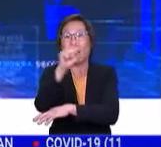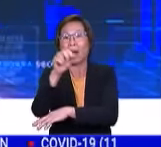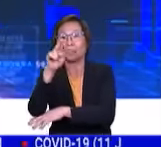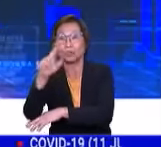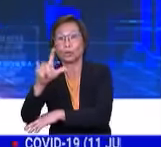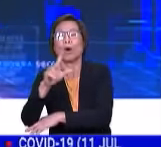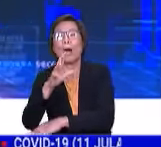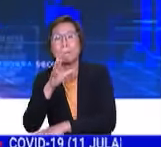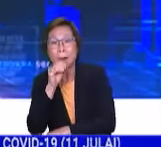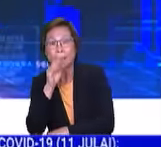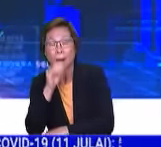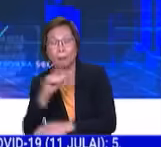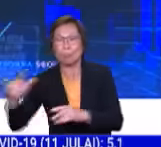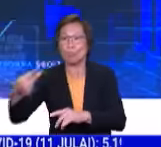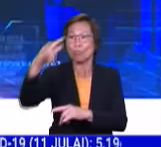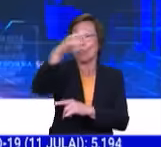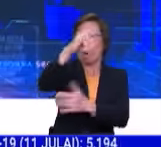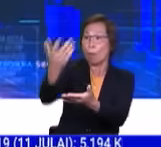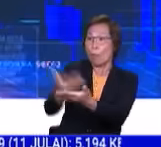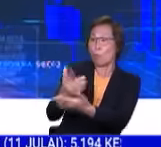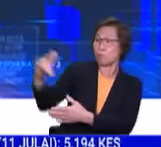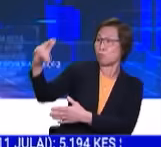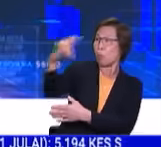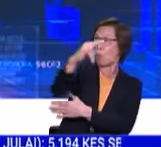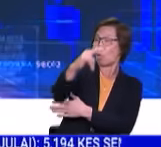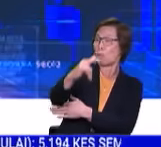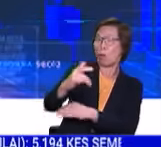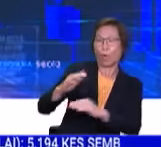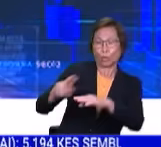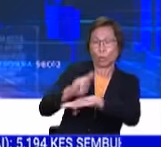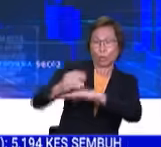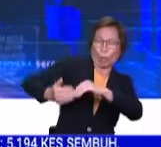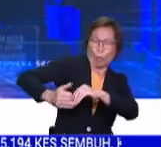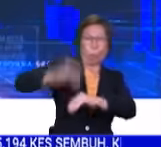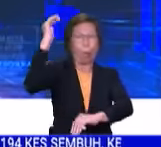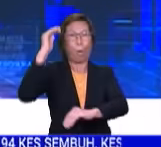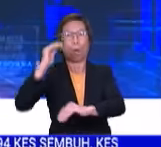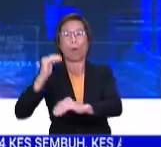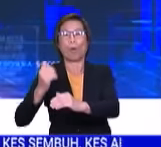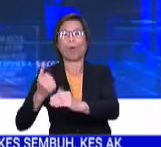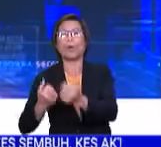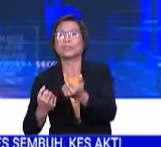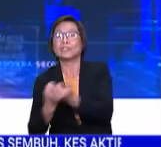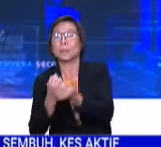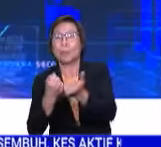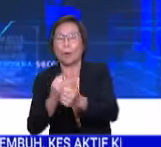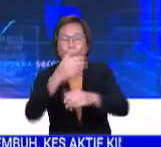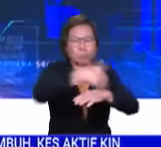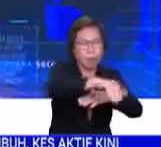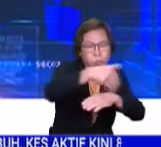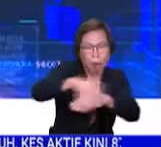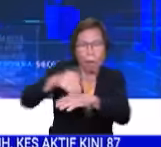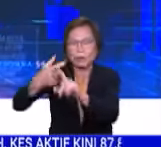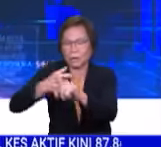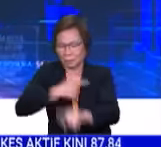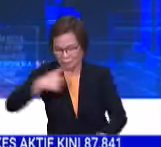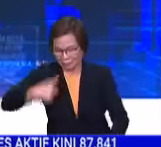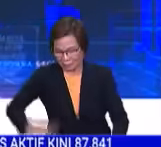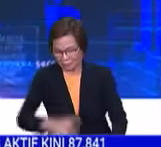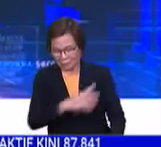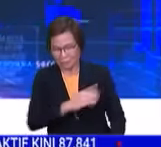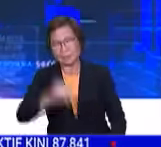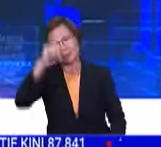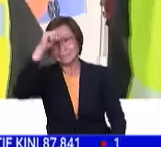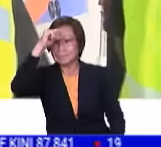Wahab berkata, pesawat baharu itu akan dioptimumkan dengan menampung permintaan penghantaran dari China dan